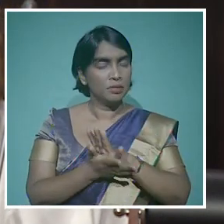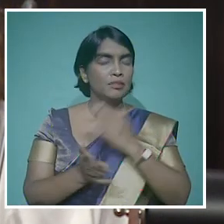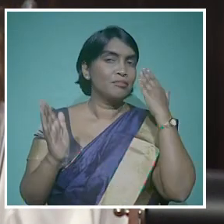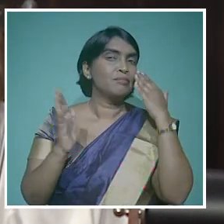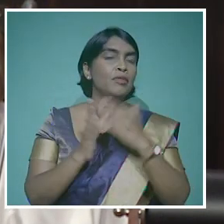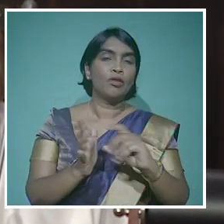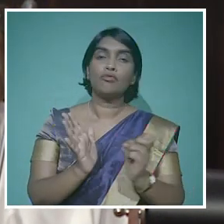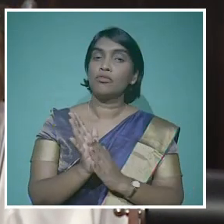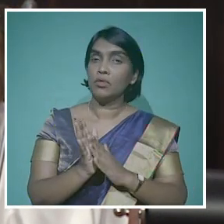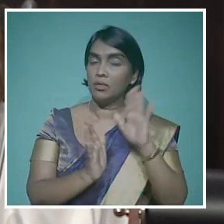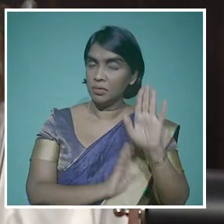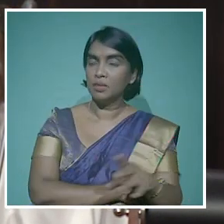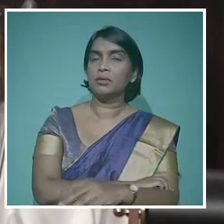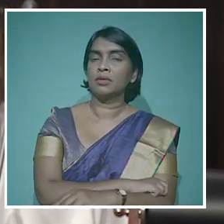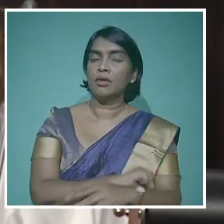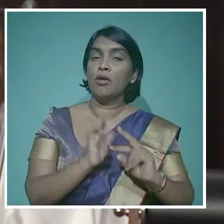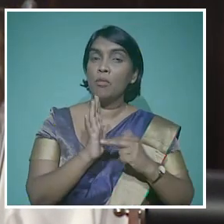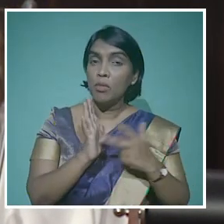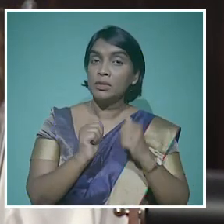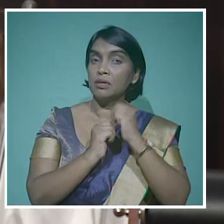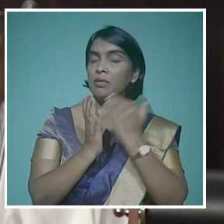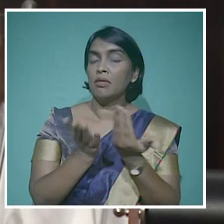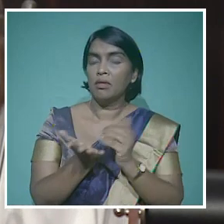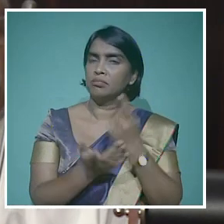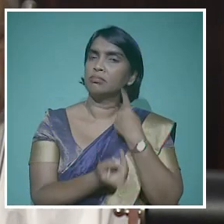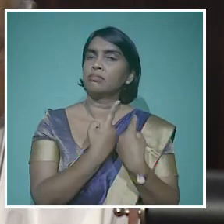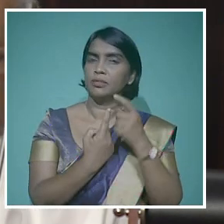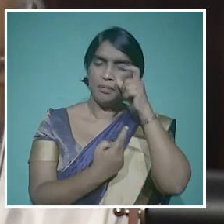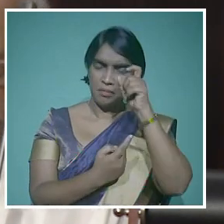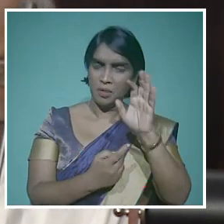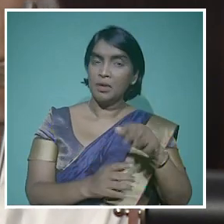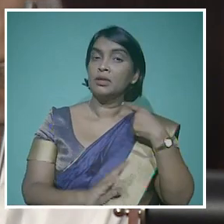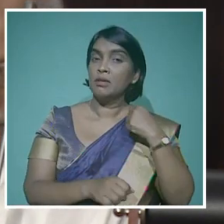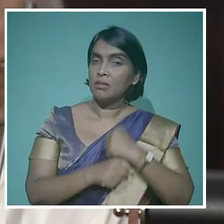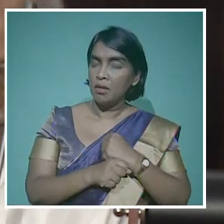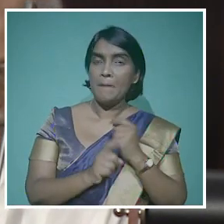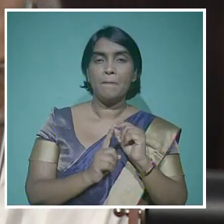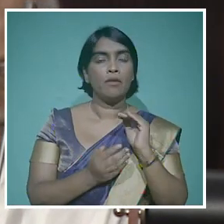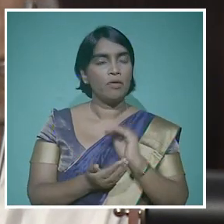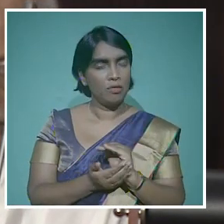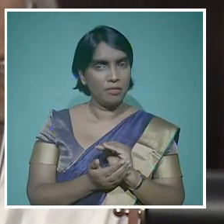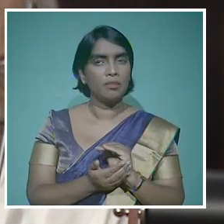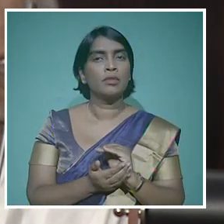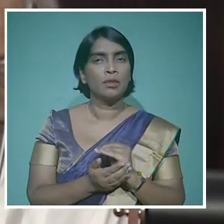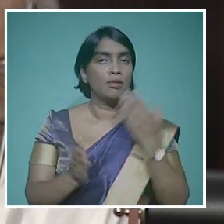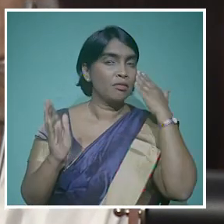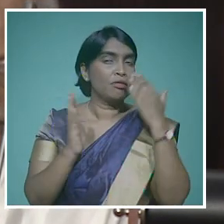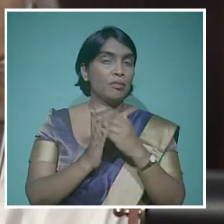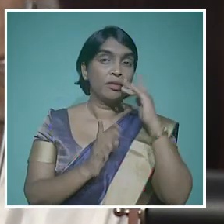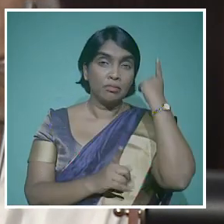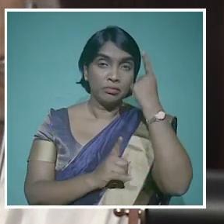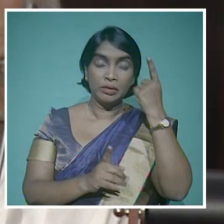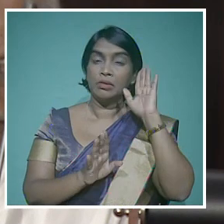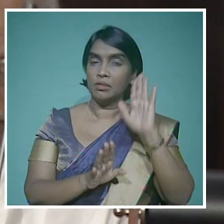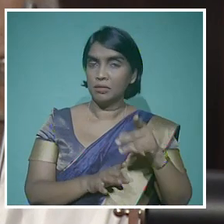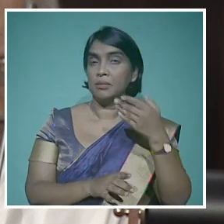එම කමිටුව විසින් ව්‍යාකෘති වැඩසටහන් නැවත අධ්‍යයනය කළ යුතුය. රජය හා පෞද්ගලික අංශවල අදාළ විශේෂඥ දැනුම